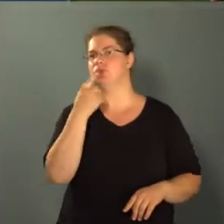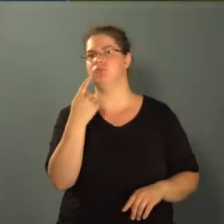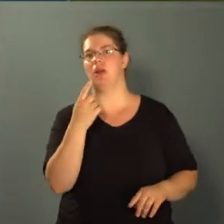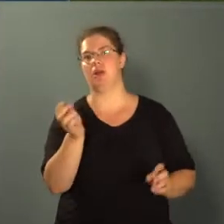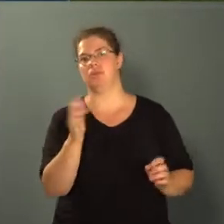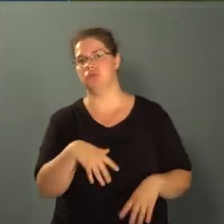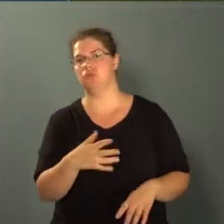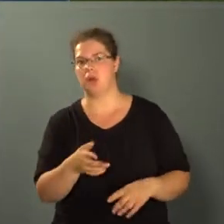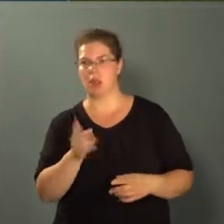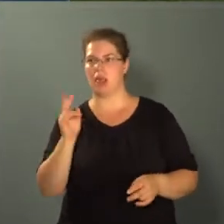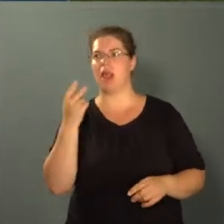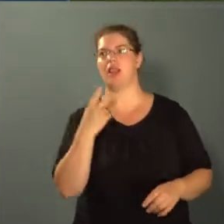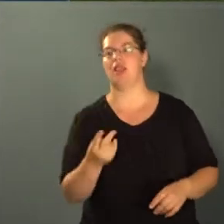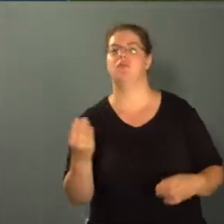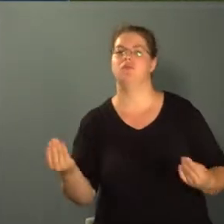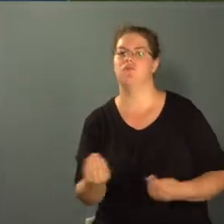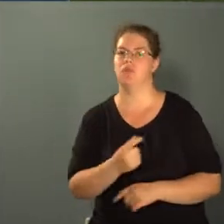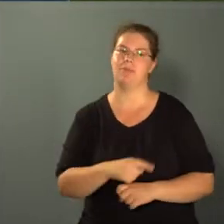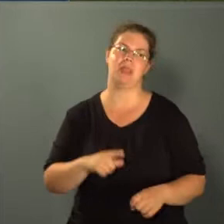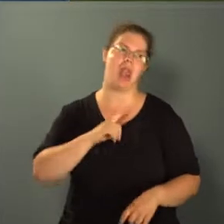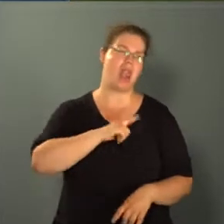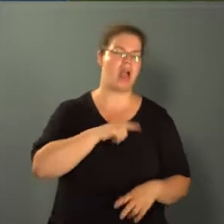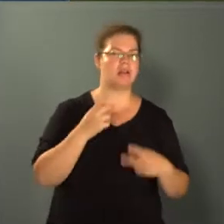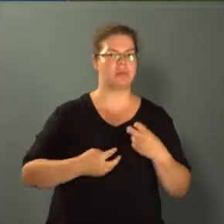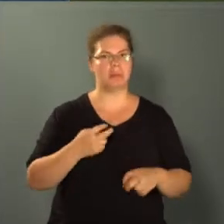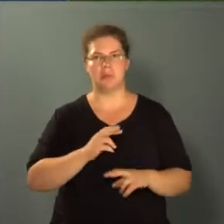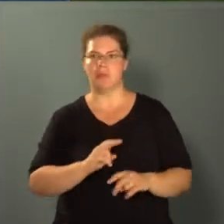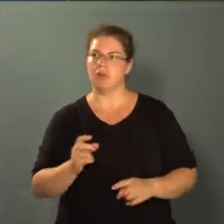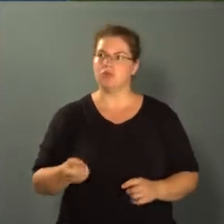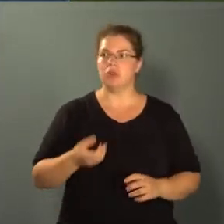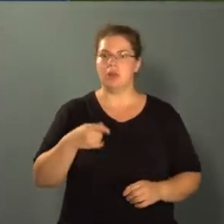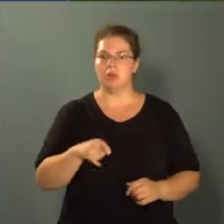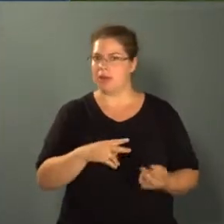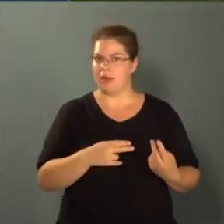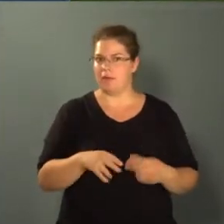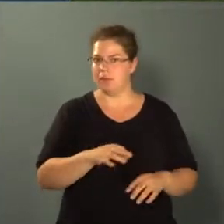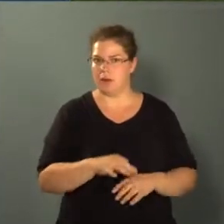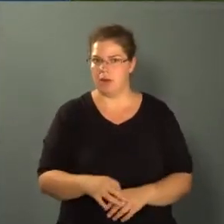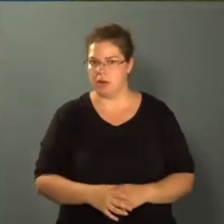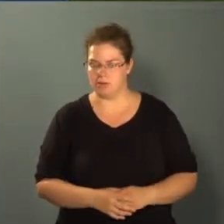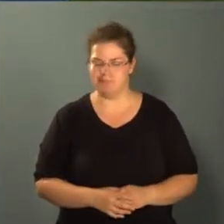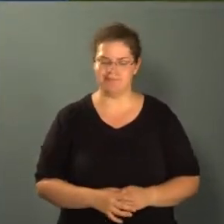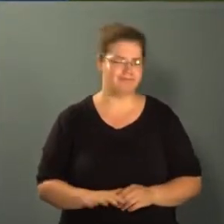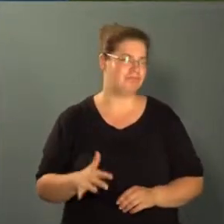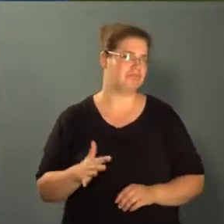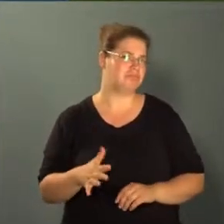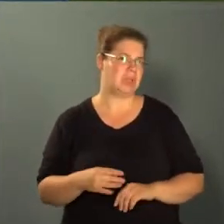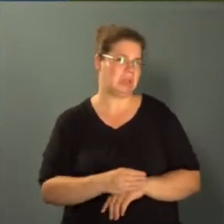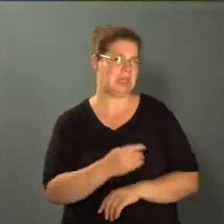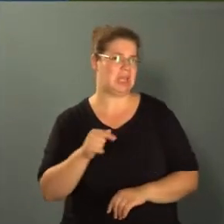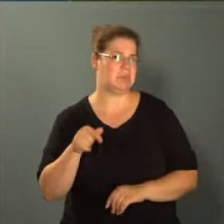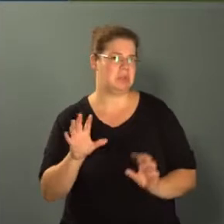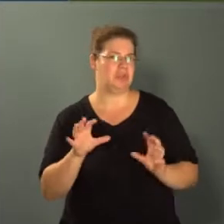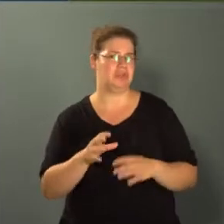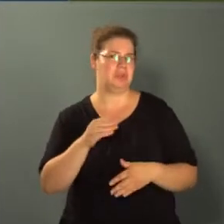zuhan, lehet látni, hogy valamiért lelki problémája van, és kiderül, hogy ide vezethető vissza? Nem érzékelem itt